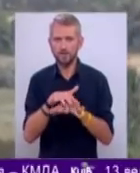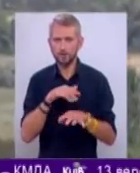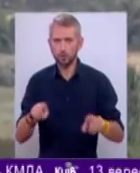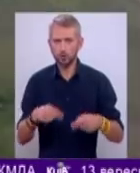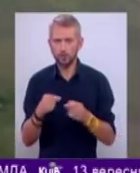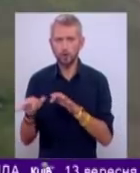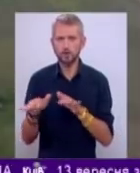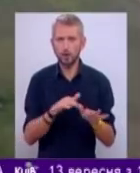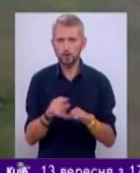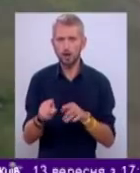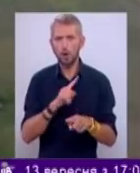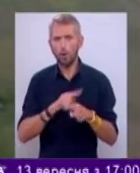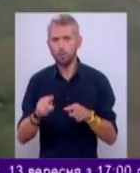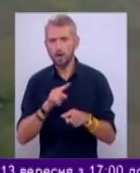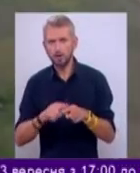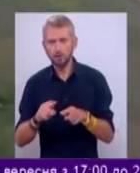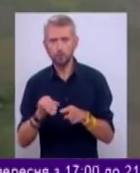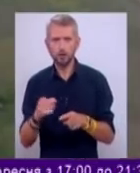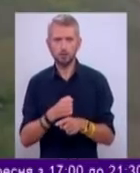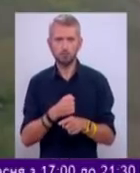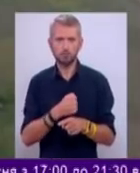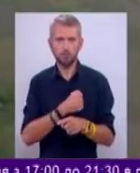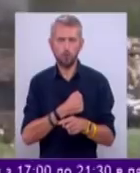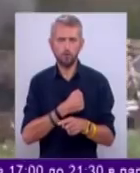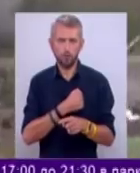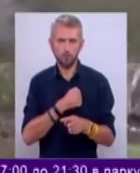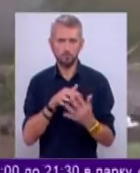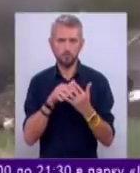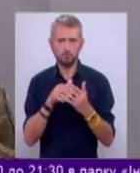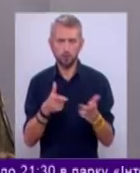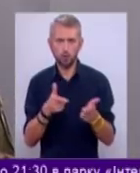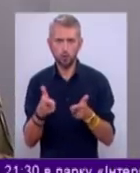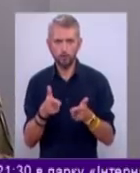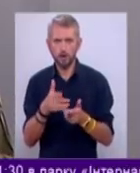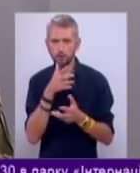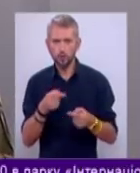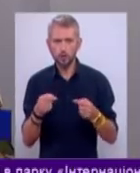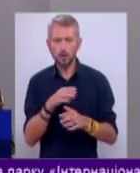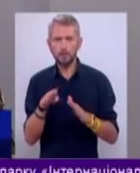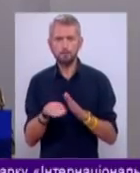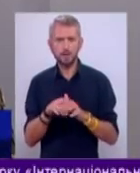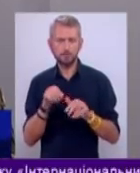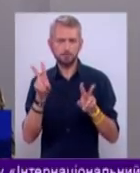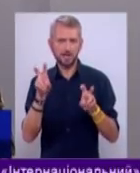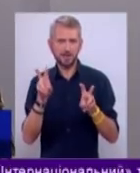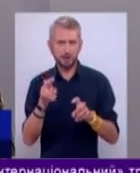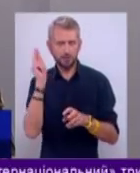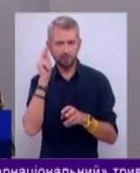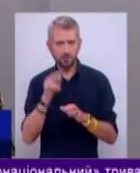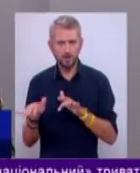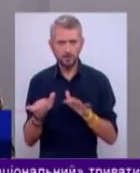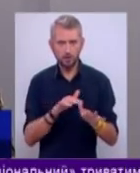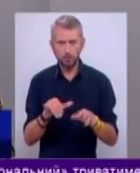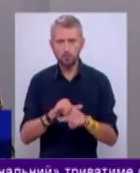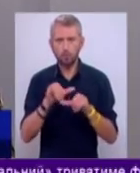організувало заходи оперативної та бойової підготовки. Водночас під прикриттям навчальних заходів противник